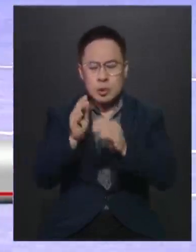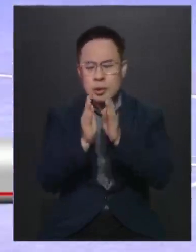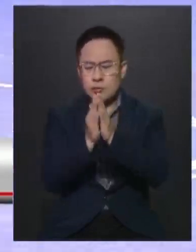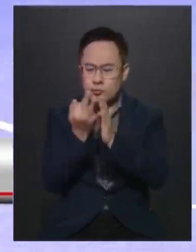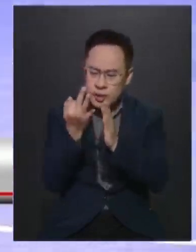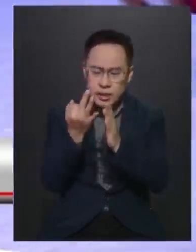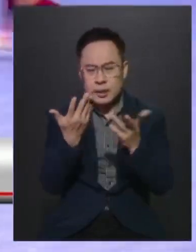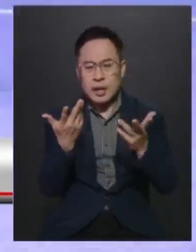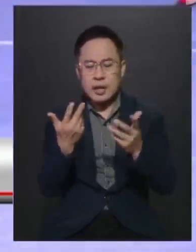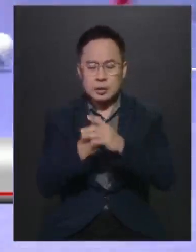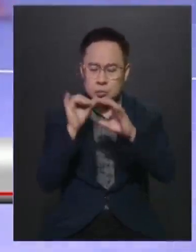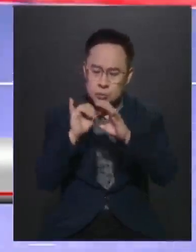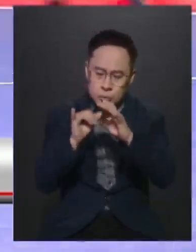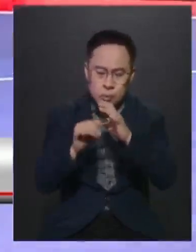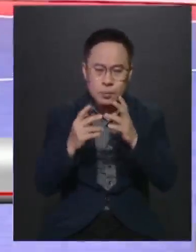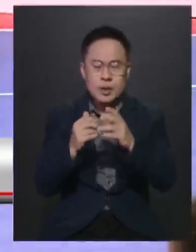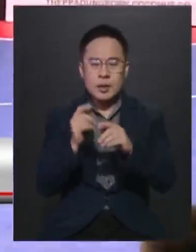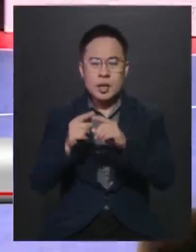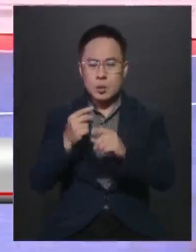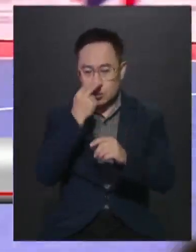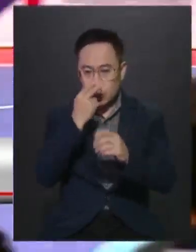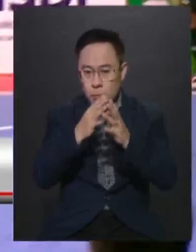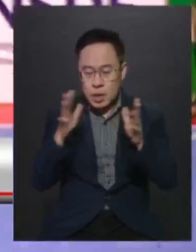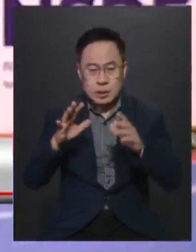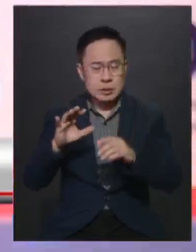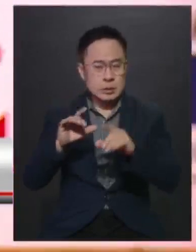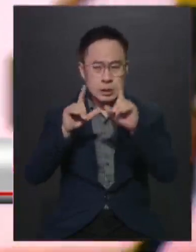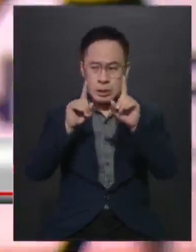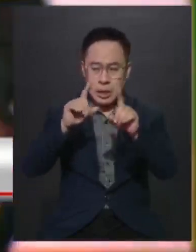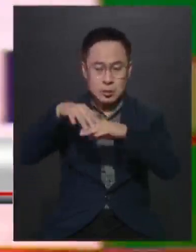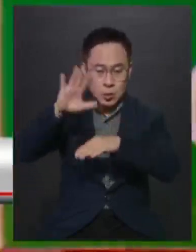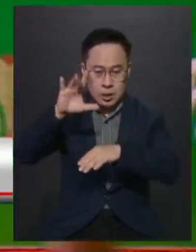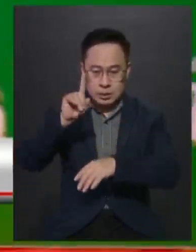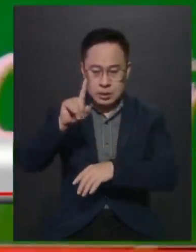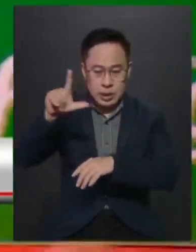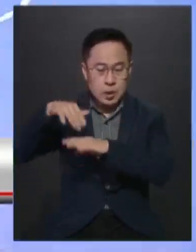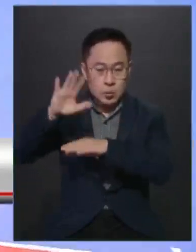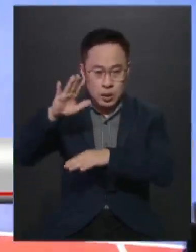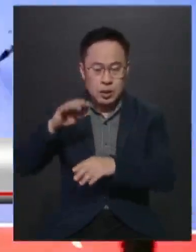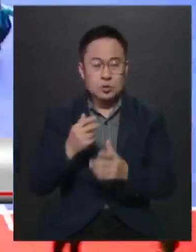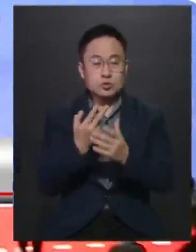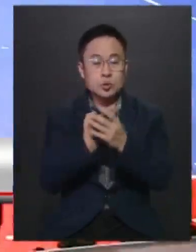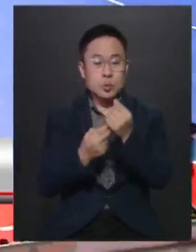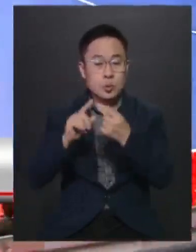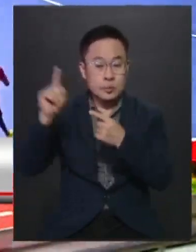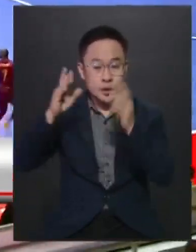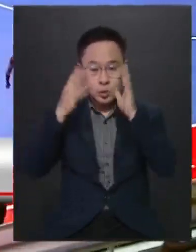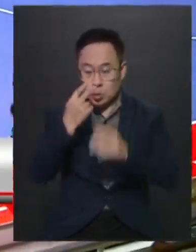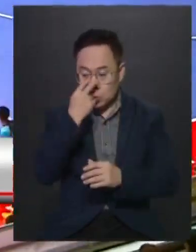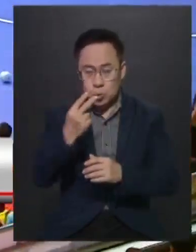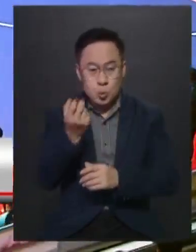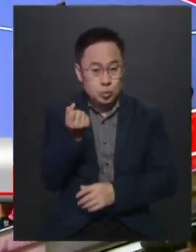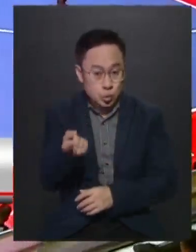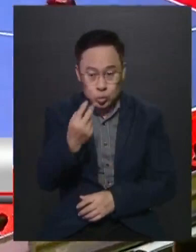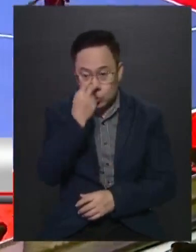ที่เกมการแข่งขันครับที่มียอดผู้ชมสูงที่สุดเนี่ยซึ่งแน่นอนครับเป็นเกมบิก Matchที่สนามวฟ ARAเทศบาล